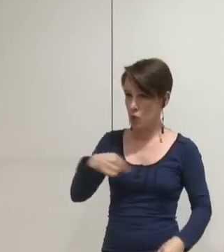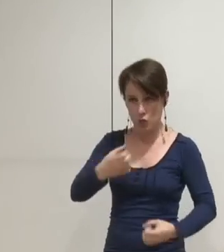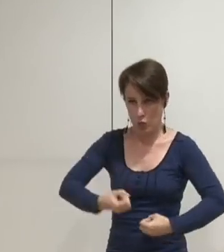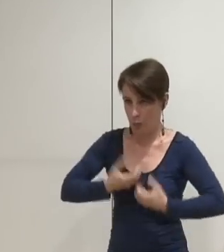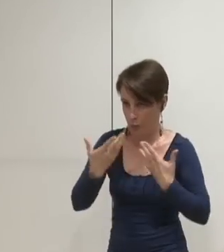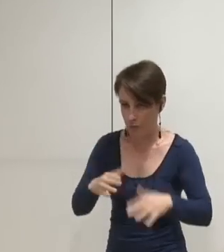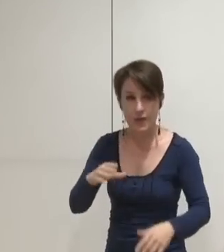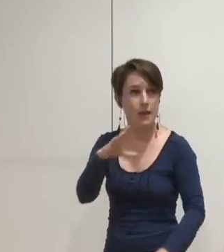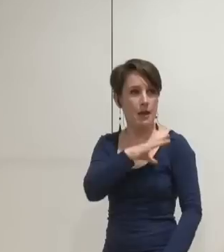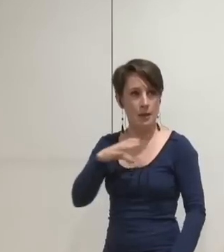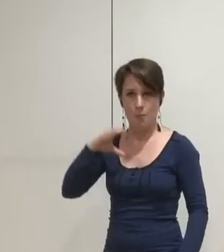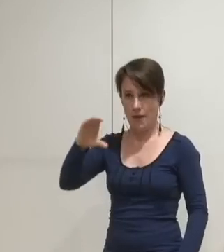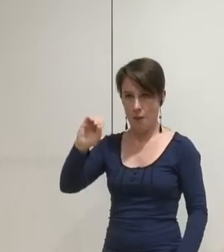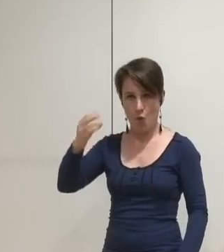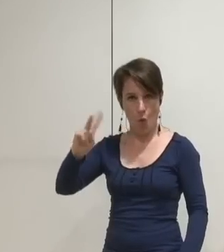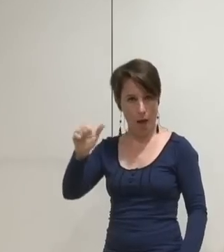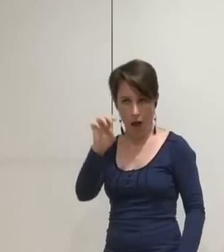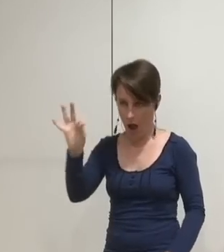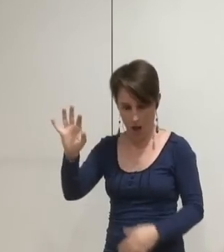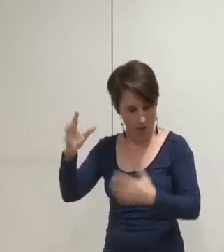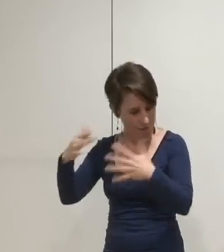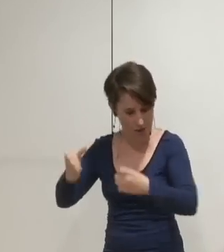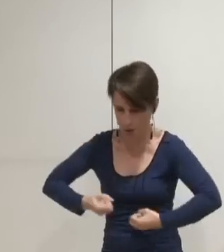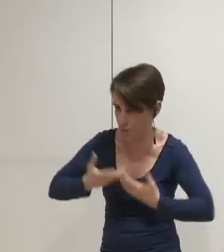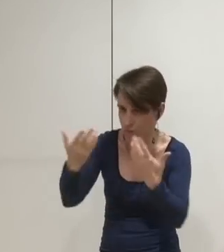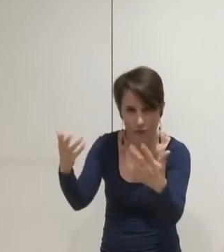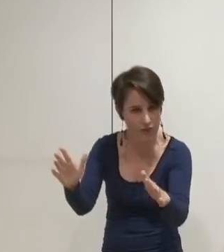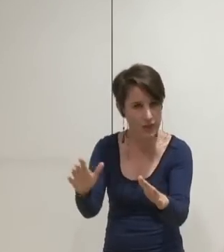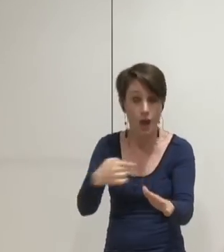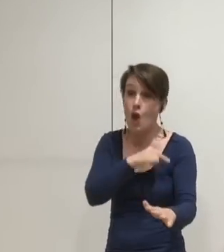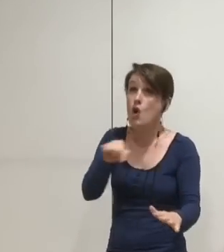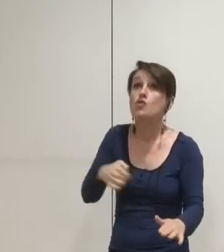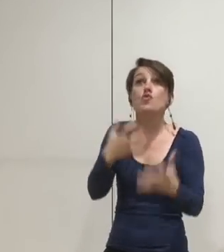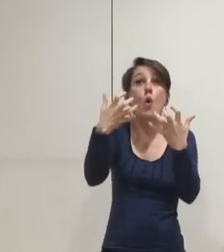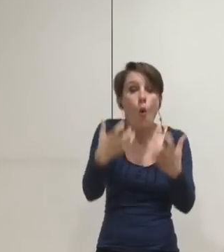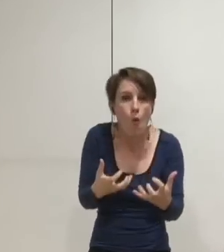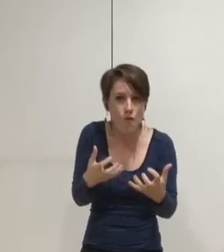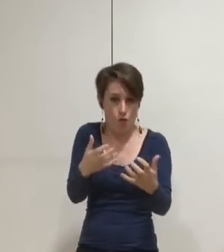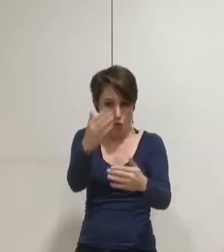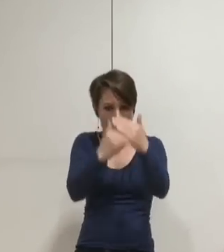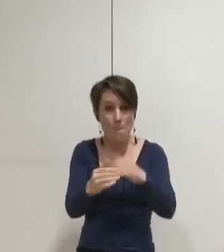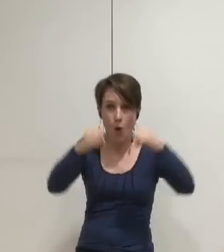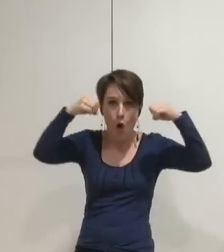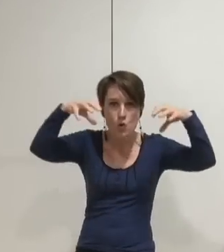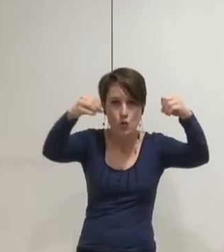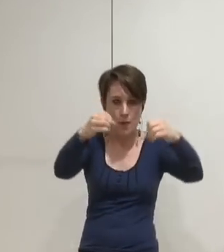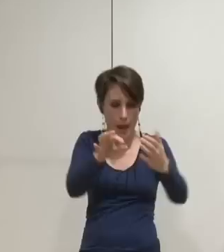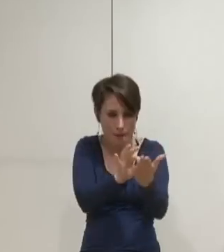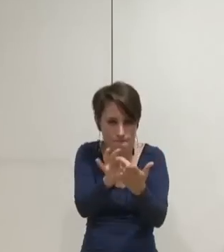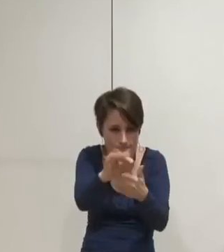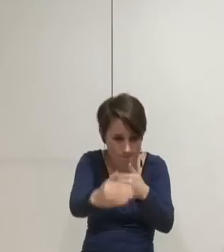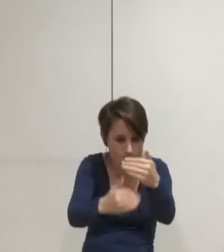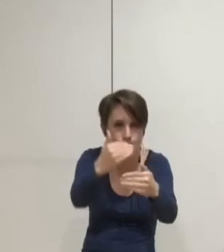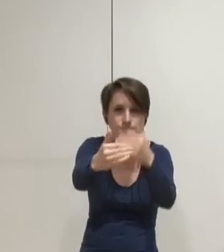compara s'est exprimé sur à la fois la cette volonté de faire avancer le plan lumière cette volonté également de